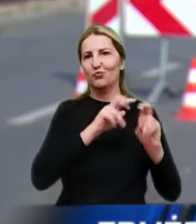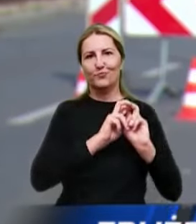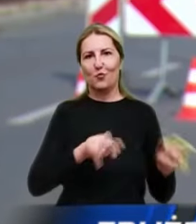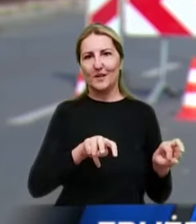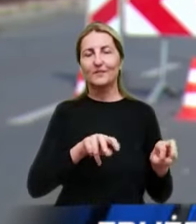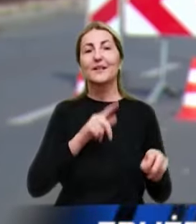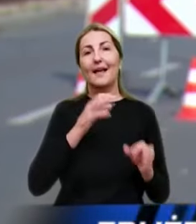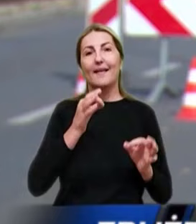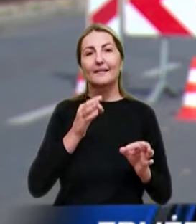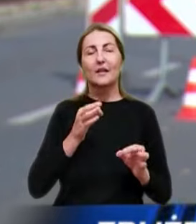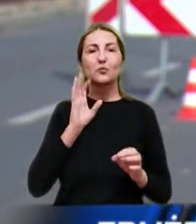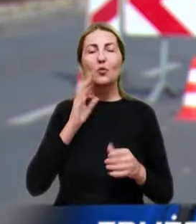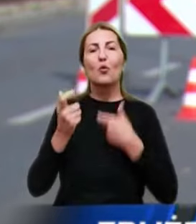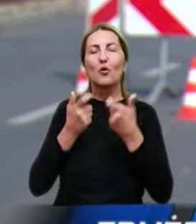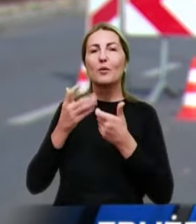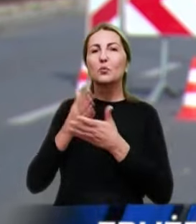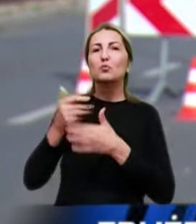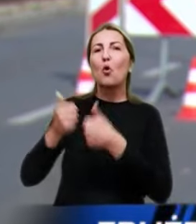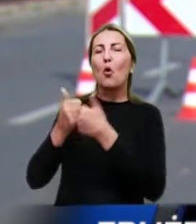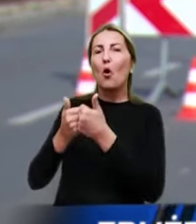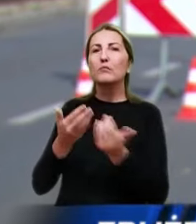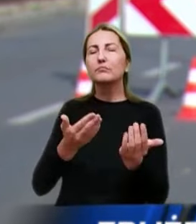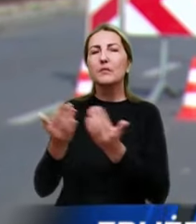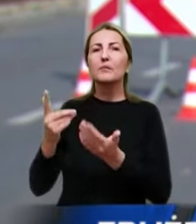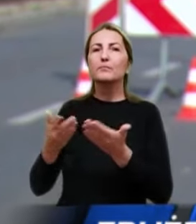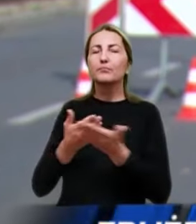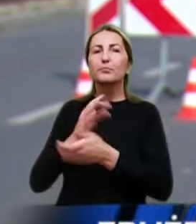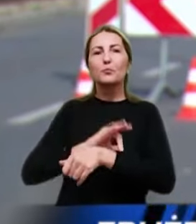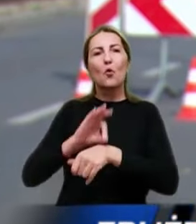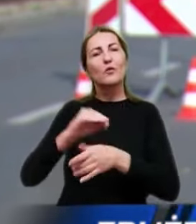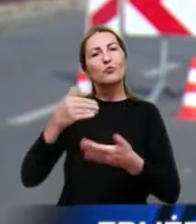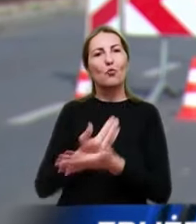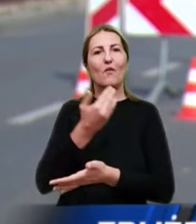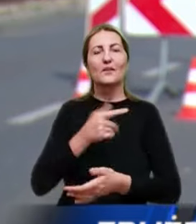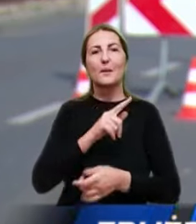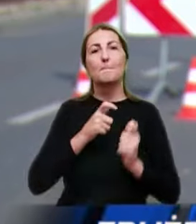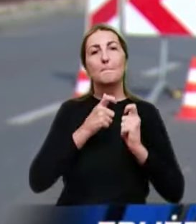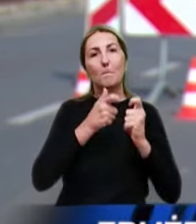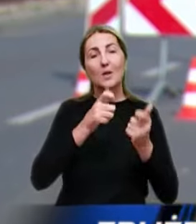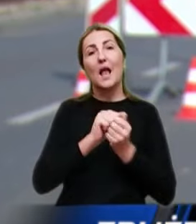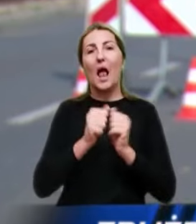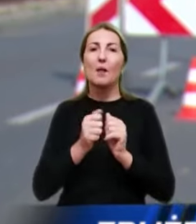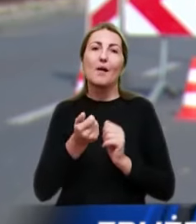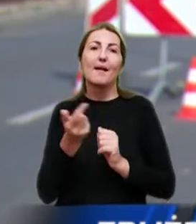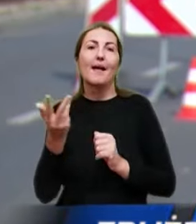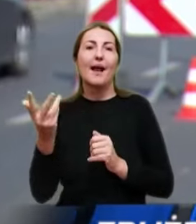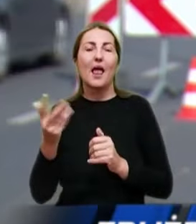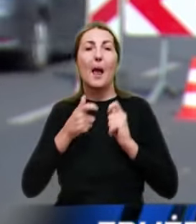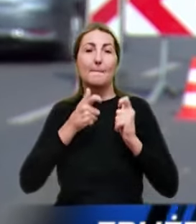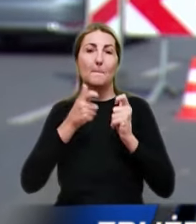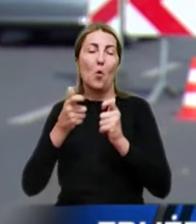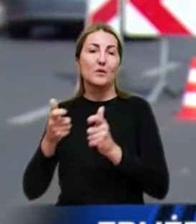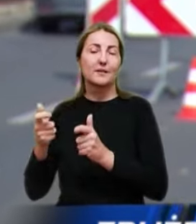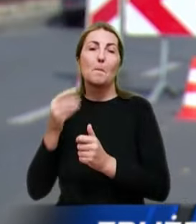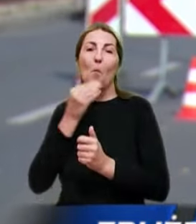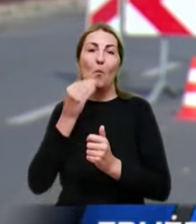na opracowanie koncepcji dla budowy nowego mostu pomorskiego albo kilku mostów pomorskich, bo takie rozwiązanie